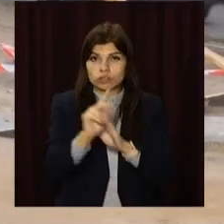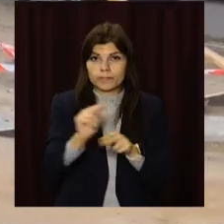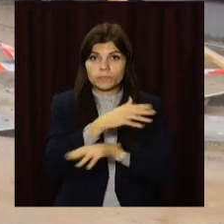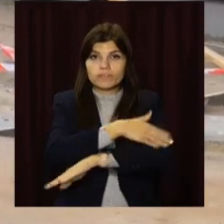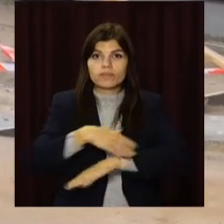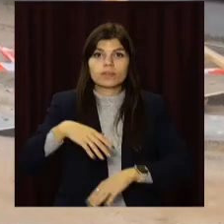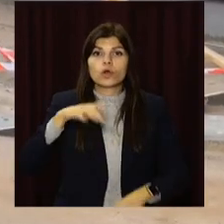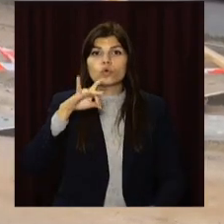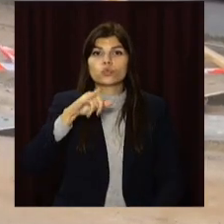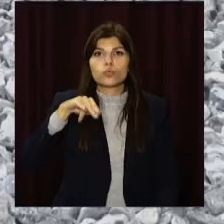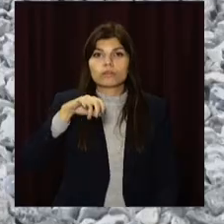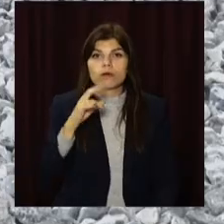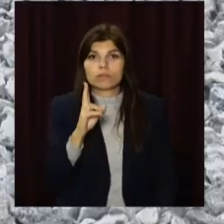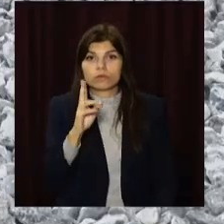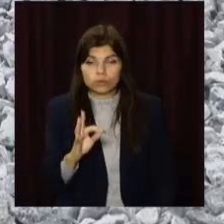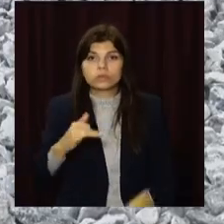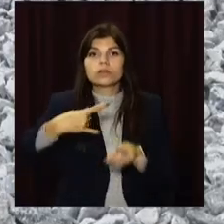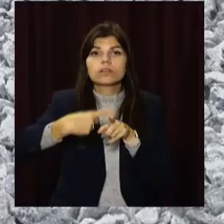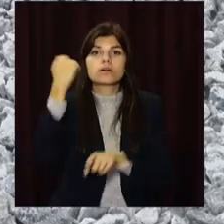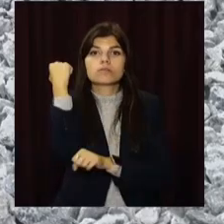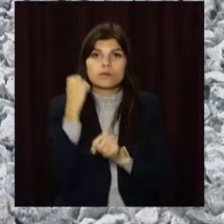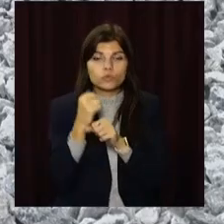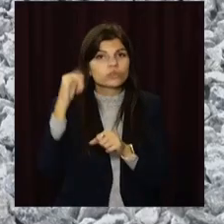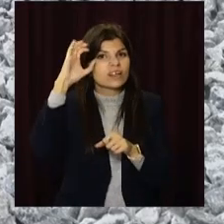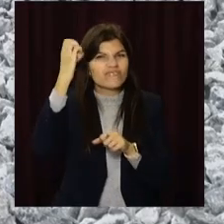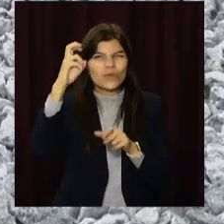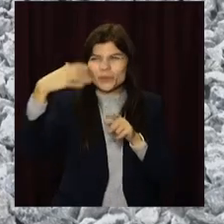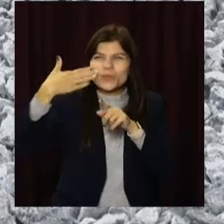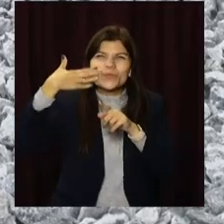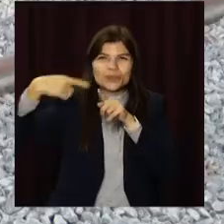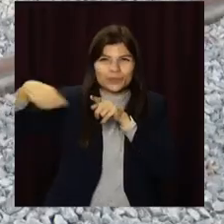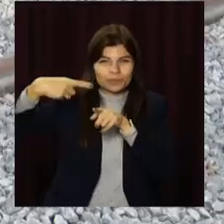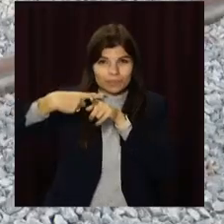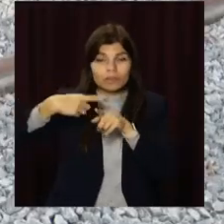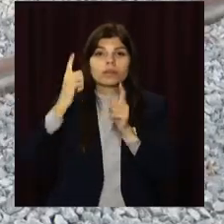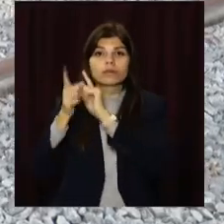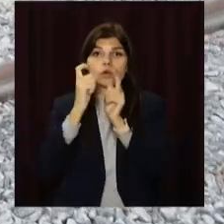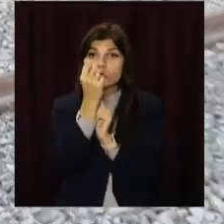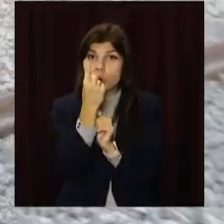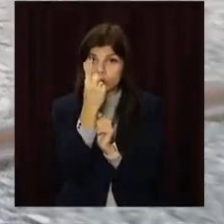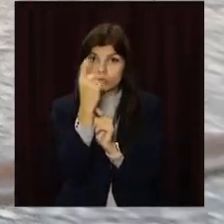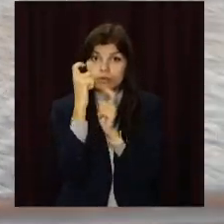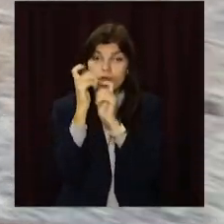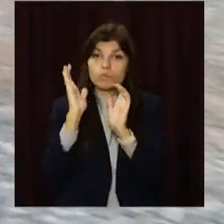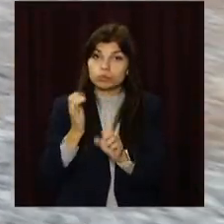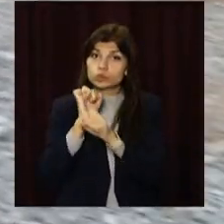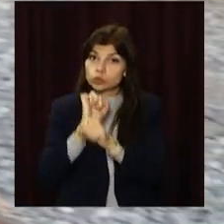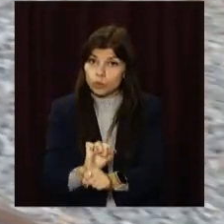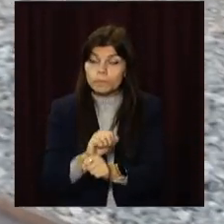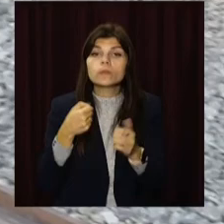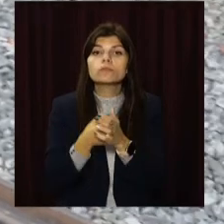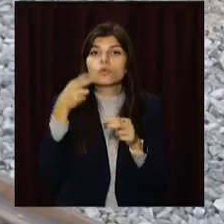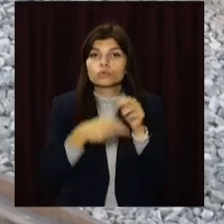вулиці Миколи Руденка та на перехресті Робочої і Криворізької. Маршрут 11-го трамвая призупинять. Загалом до кінця